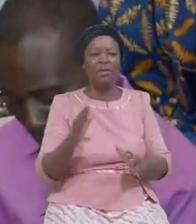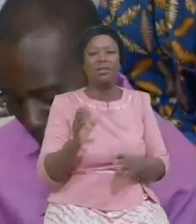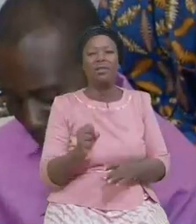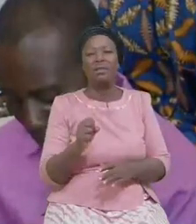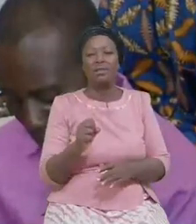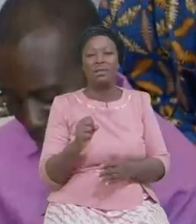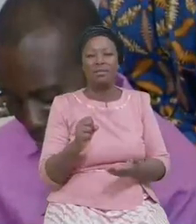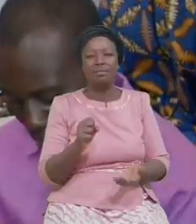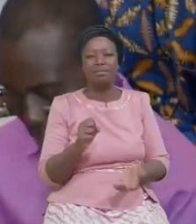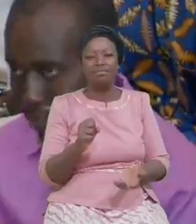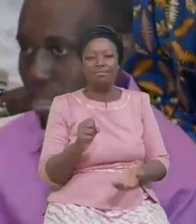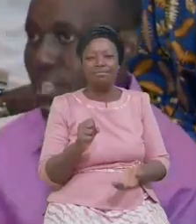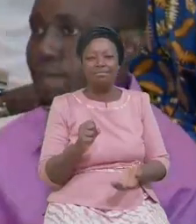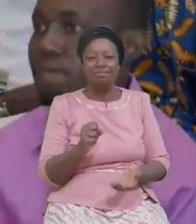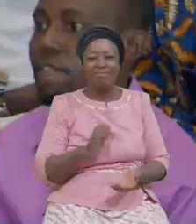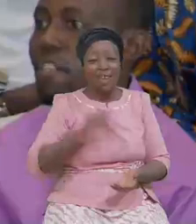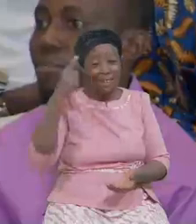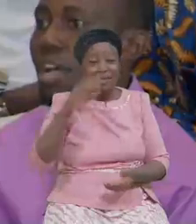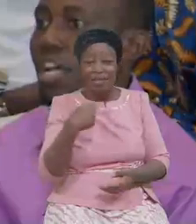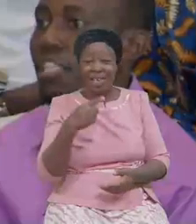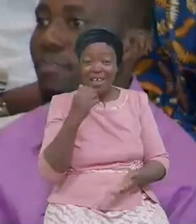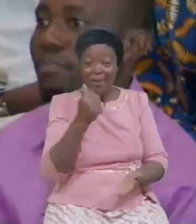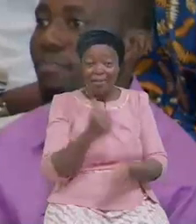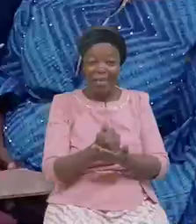Je n'ai pas entendu votre amen.